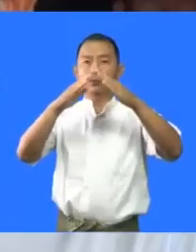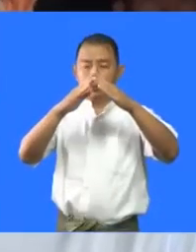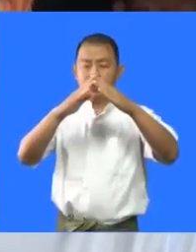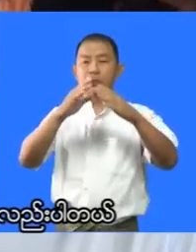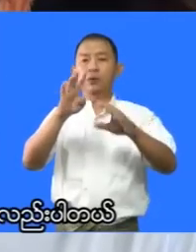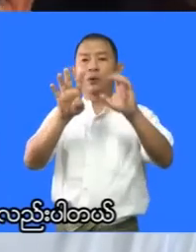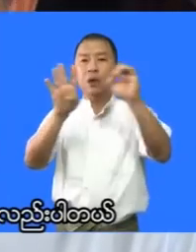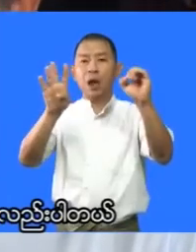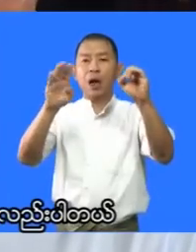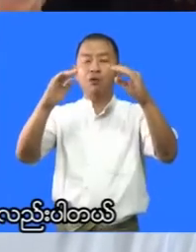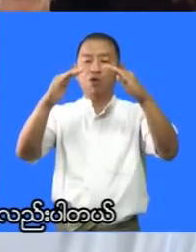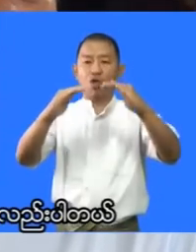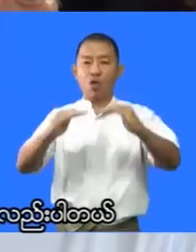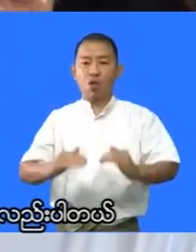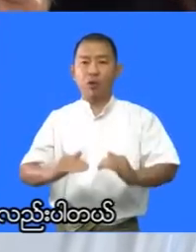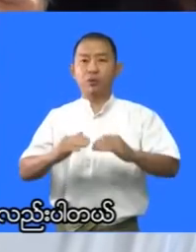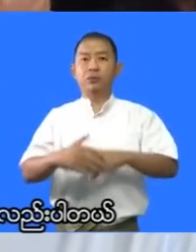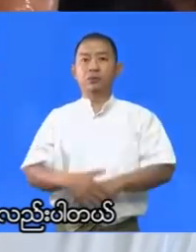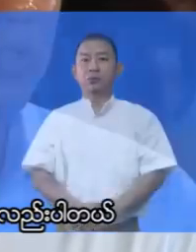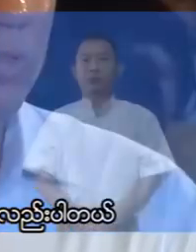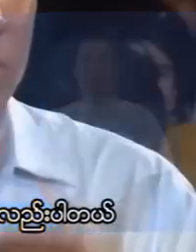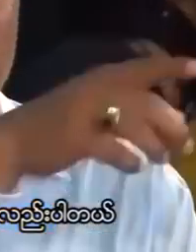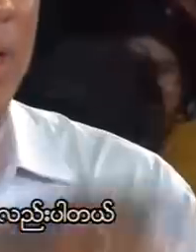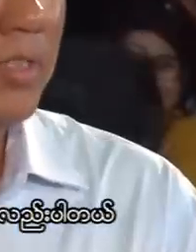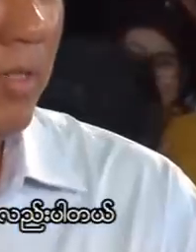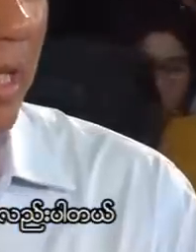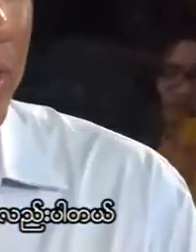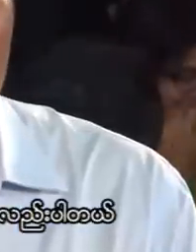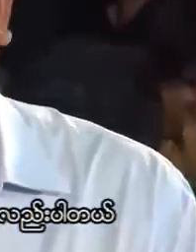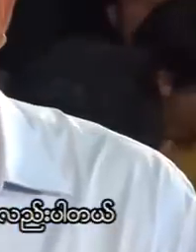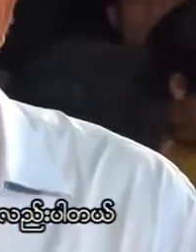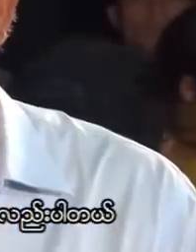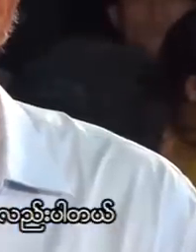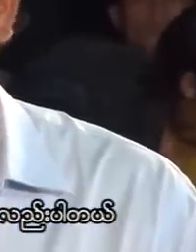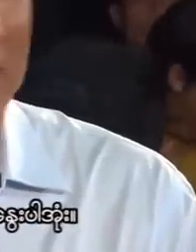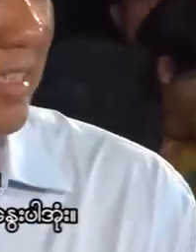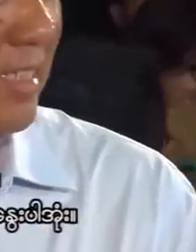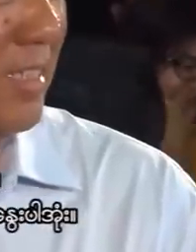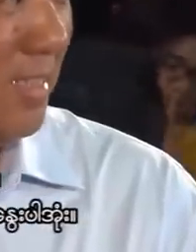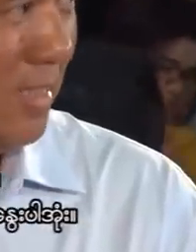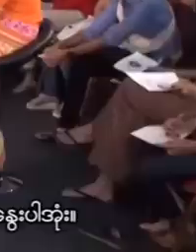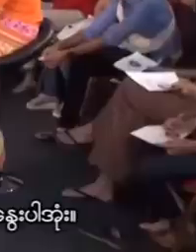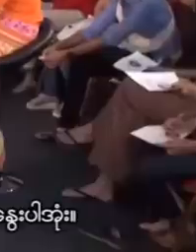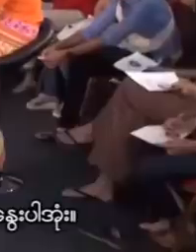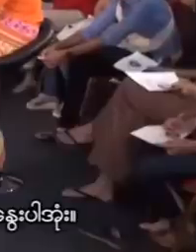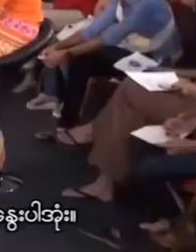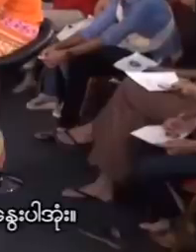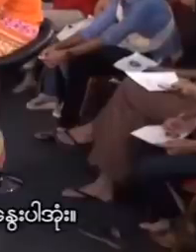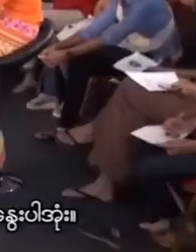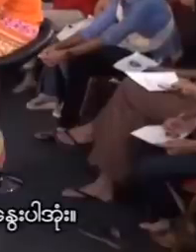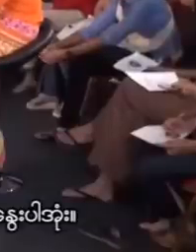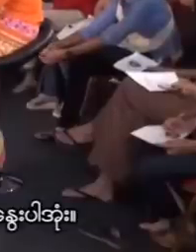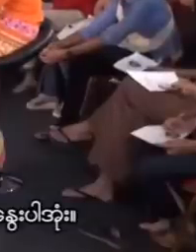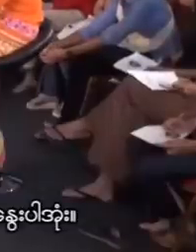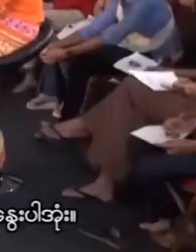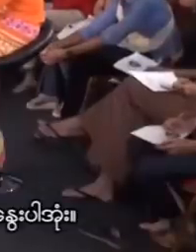ည်းရှိတယ် ရုပ်ရှင်ဟိုအကုန်လုံ းကြောက်လိုက်အပြက်အပြက်ရောင်းလိုက်တာရှိတယ်အဲ့အရာကြောင့်ခုနကပြတဲ့ယုံလေးကယော့သွားတာအဲ့ဒါလည်း ပါယုံလေးပြောရော့ပါအဲ ့ဒါဟုတ်ကဲ့ဒီမှာဒီမှာ